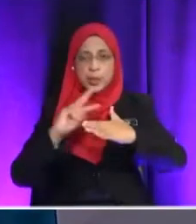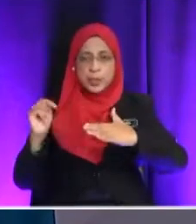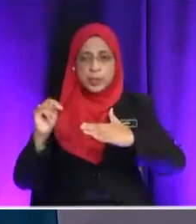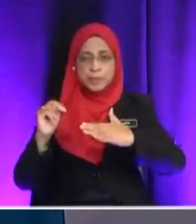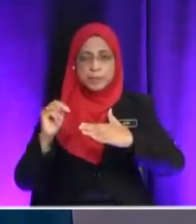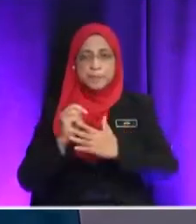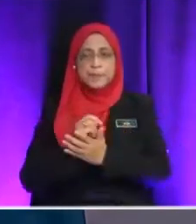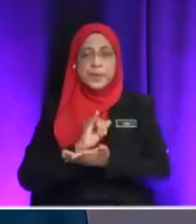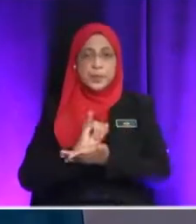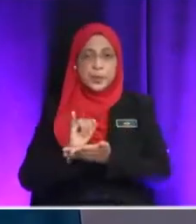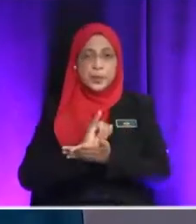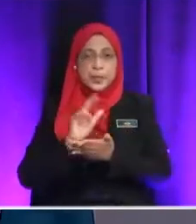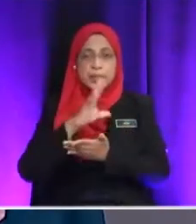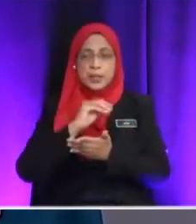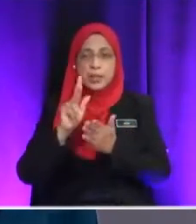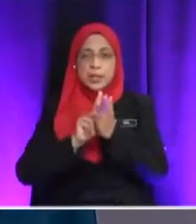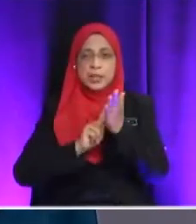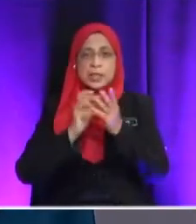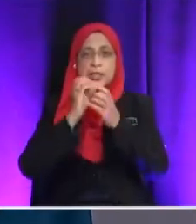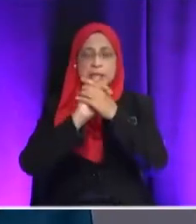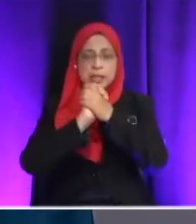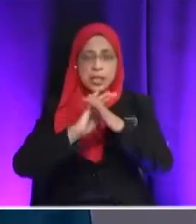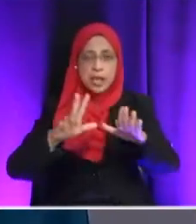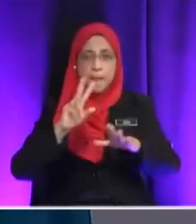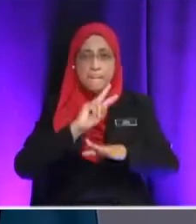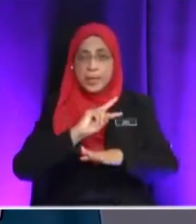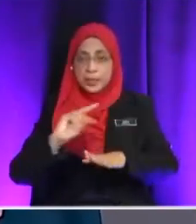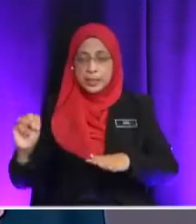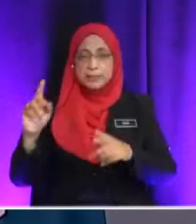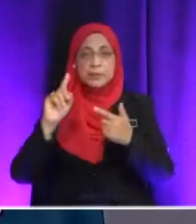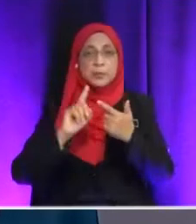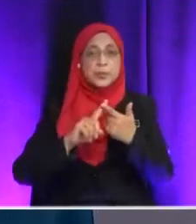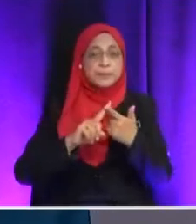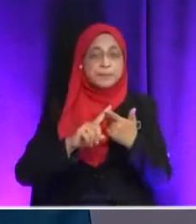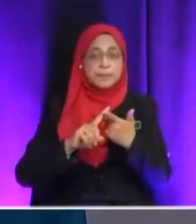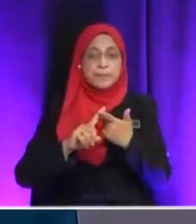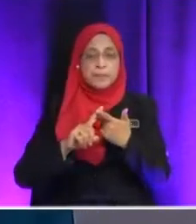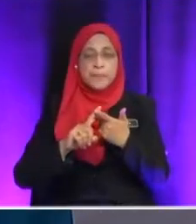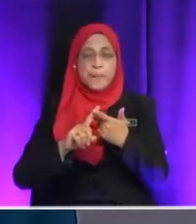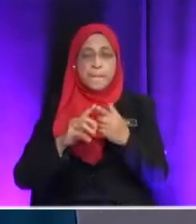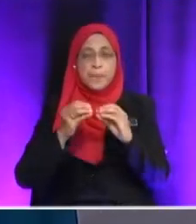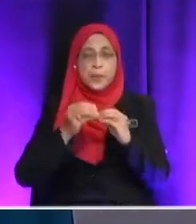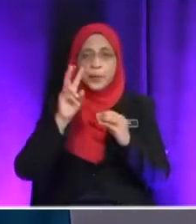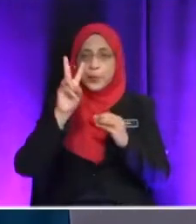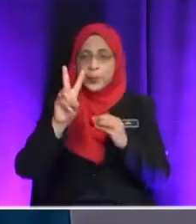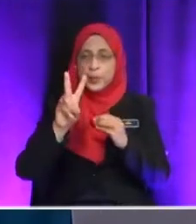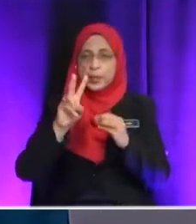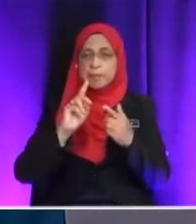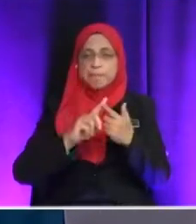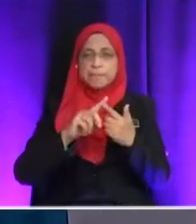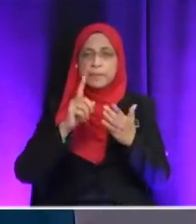nyapu perlu ada insurance genap TP Halo Apa pentingnya insurance oke sekarang cek guna Minte